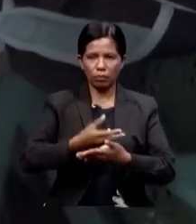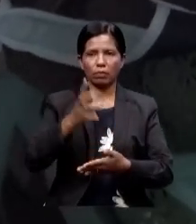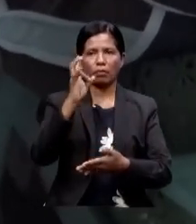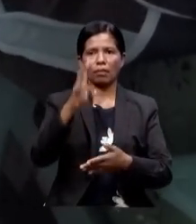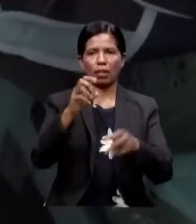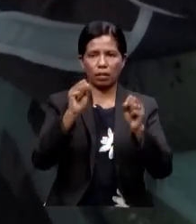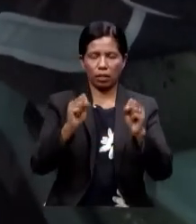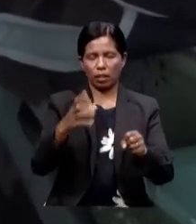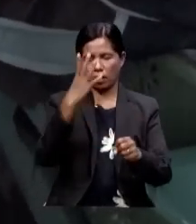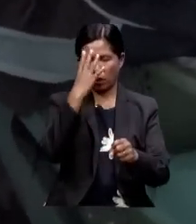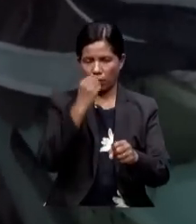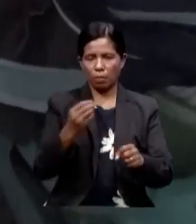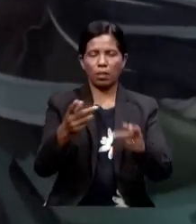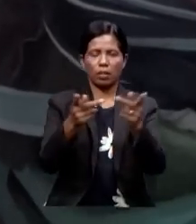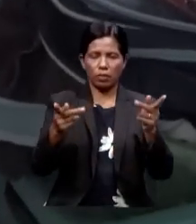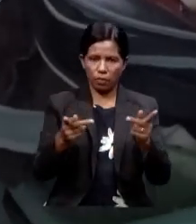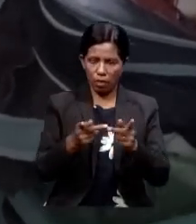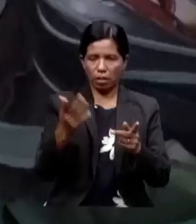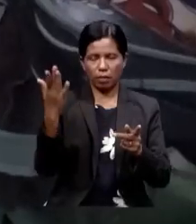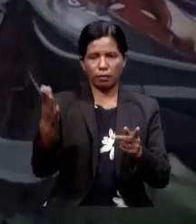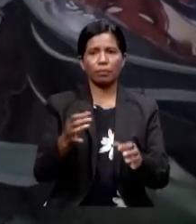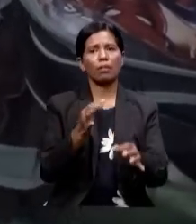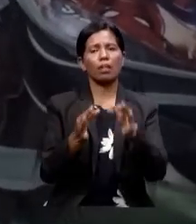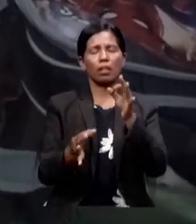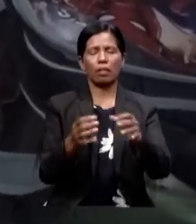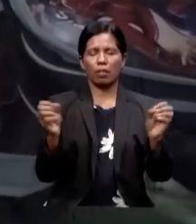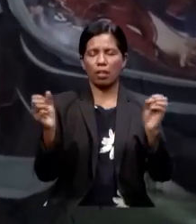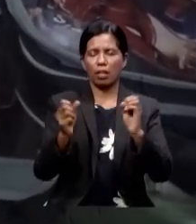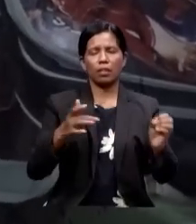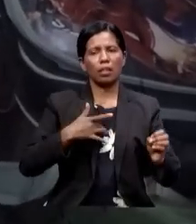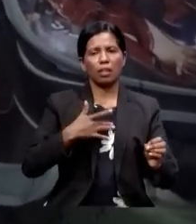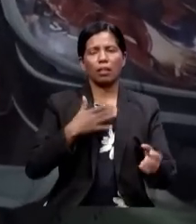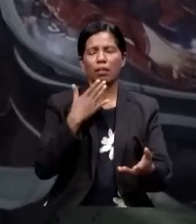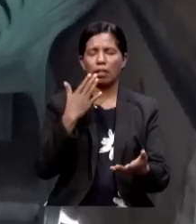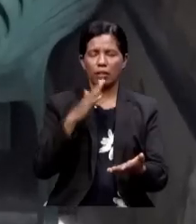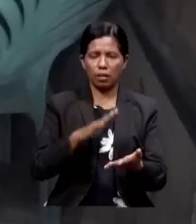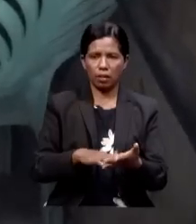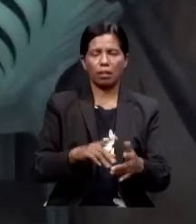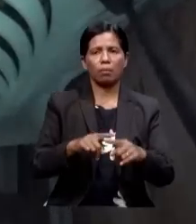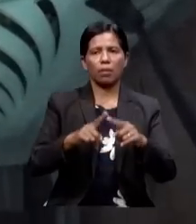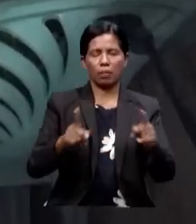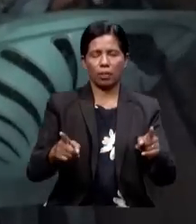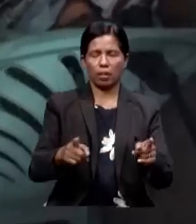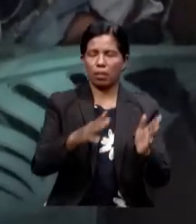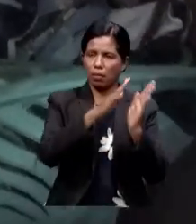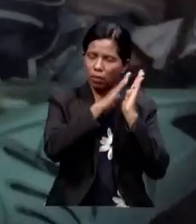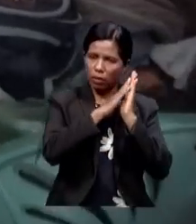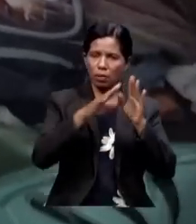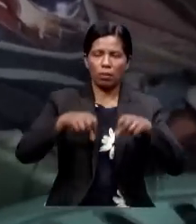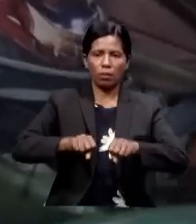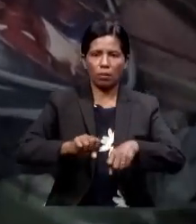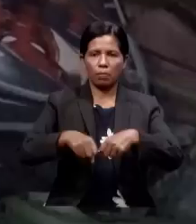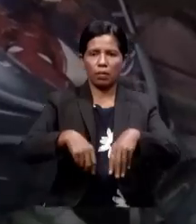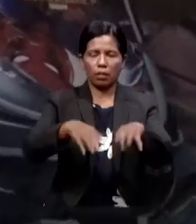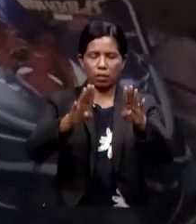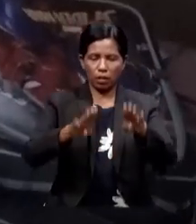tenki hamahanan iha fatin ne. Mas kila dun komfortabel basira, tamba kursaun ho biti nahe